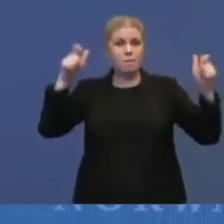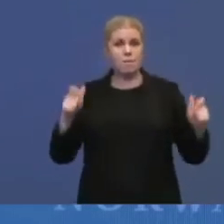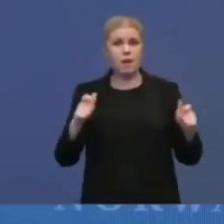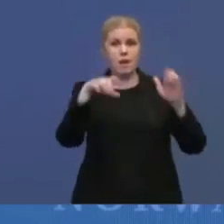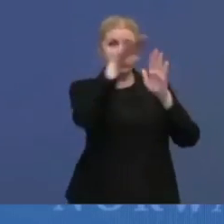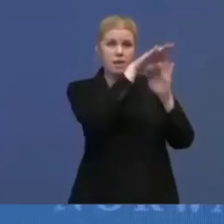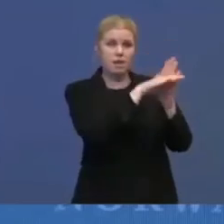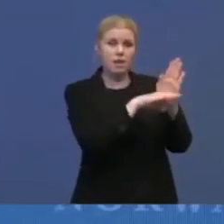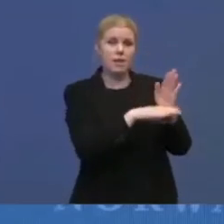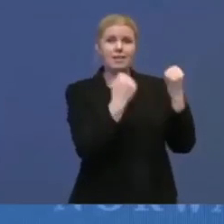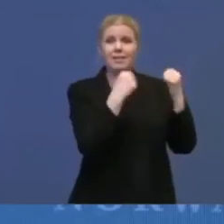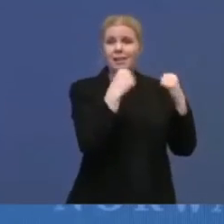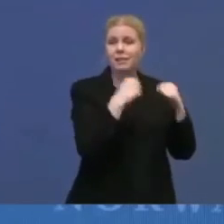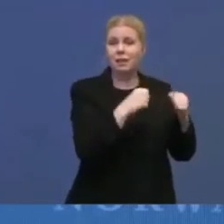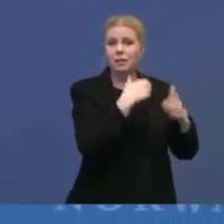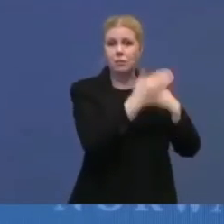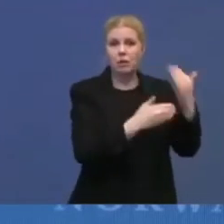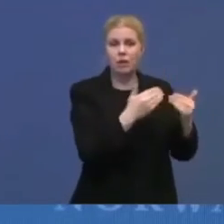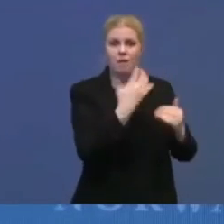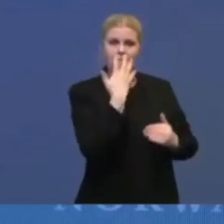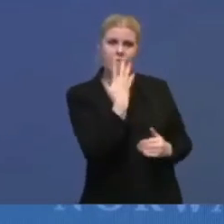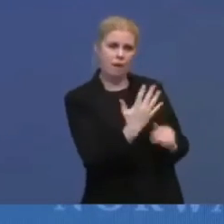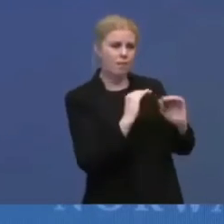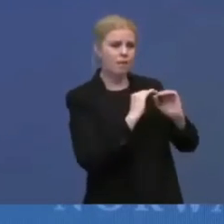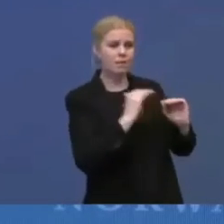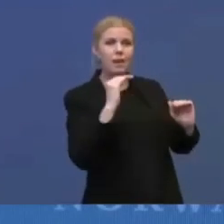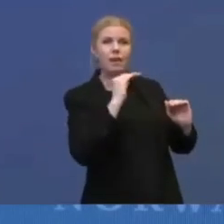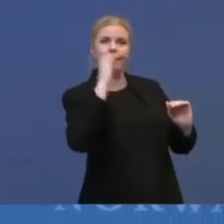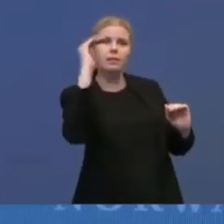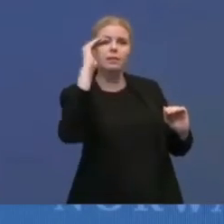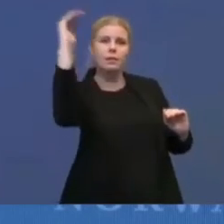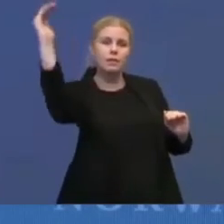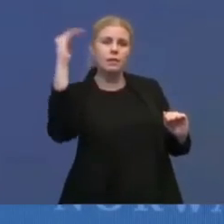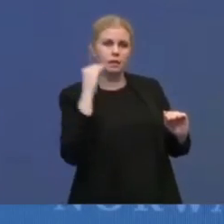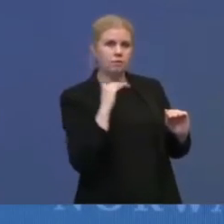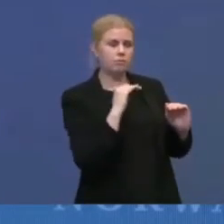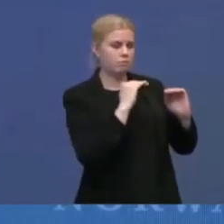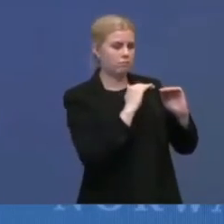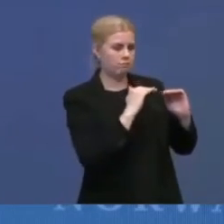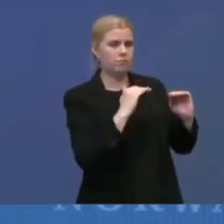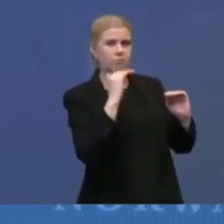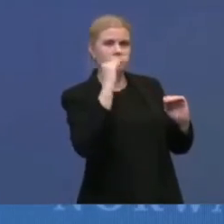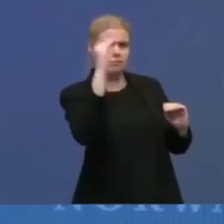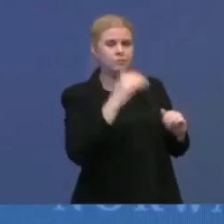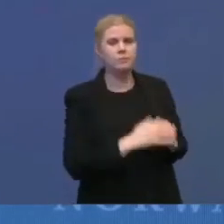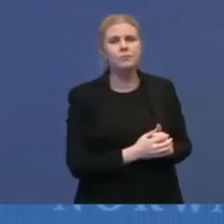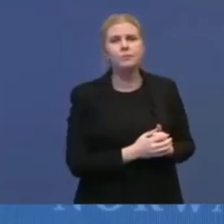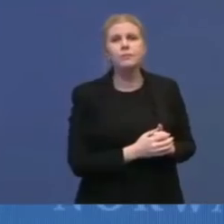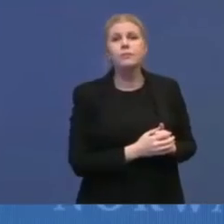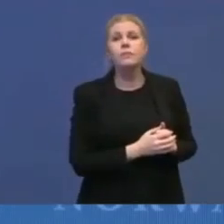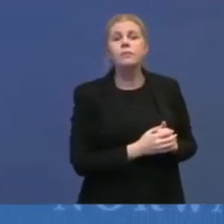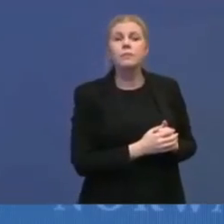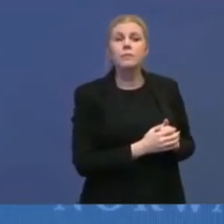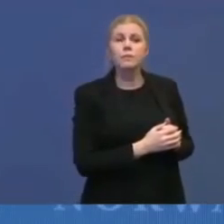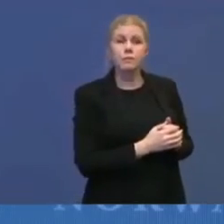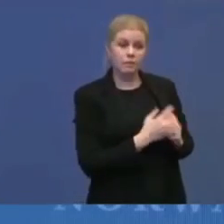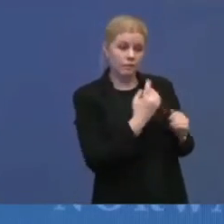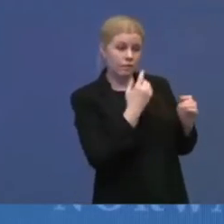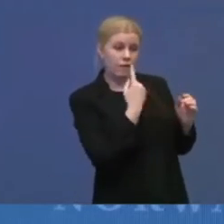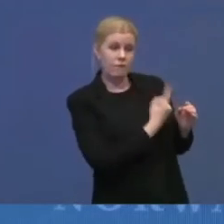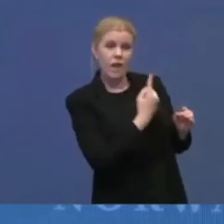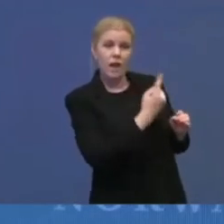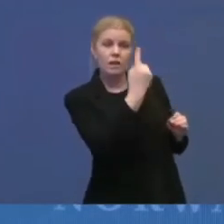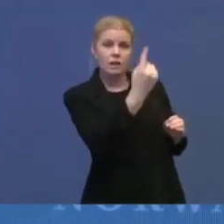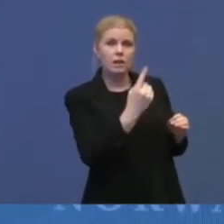dismedio talaboyin isku xeranuka kooban xan heer talaboyin kala horreya. Heer uwa liba uaxu